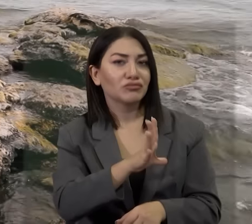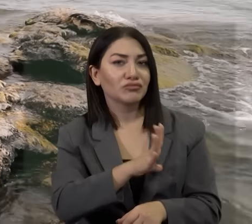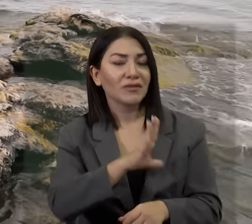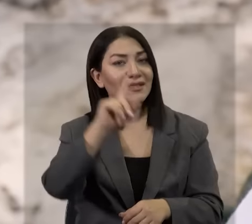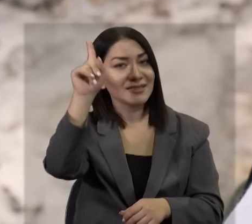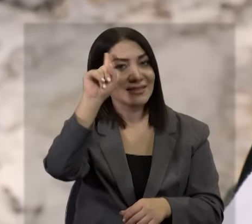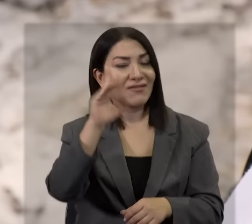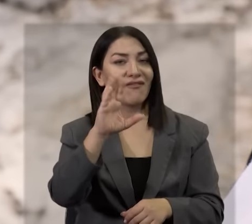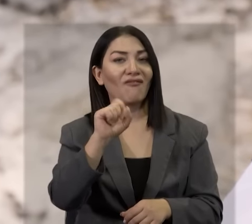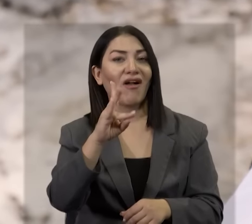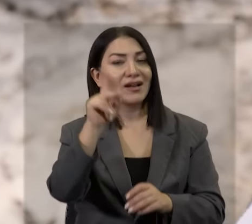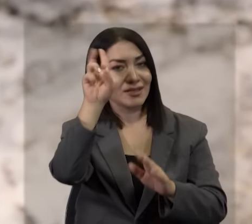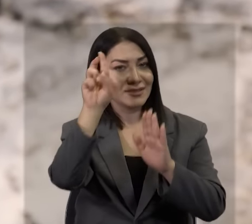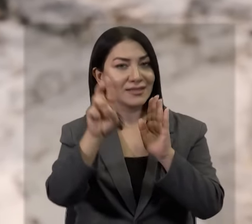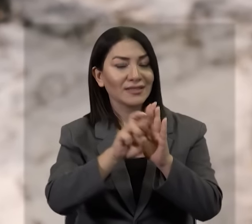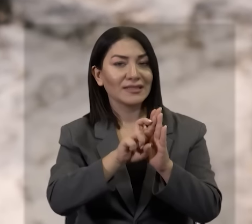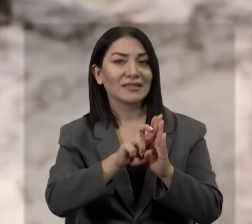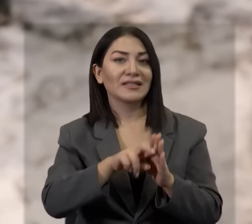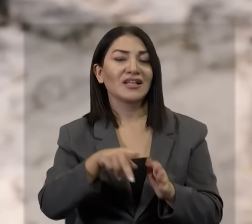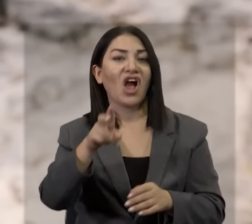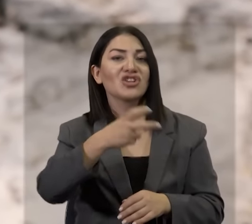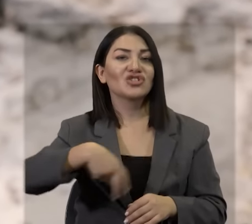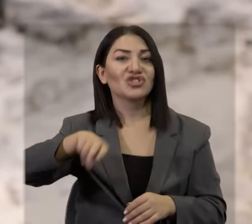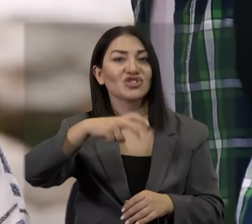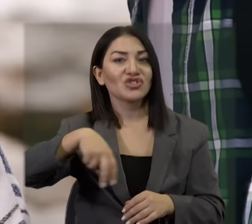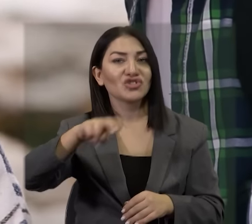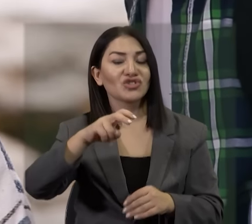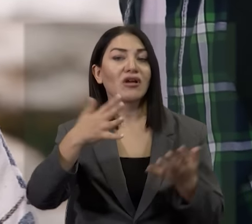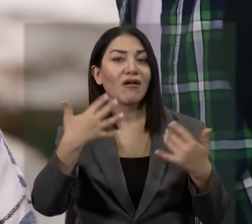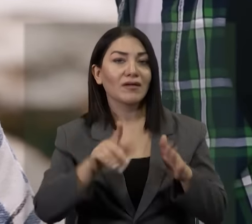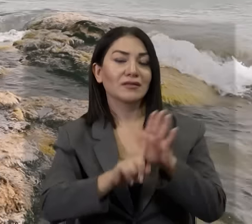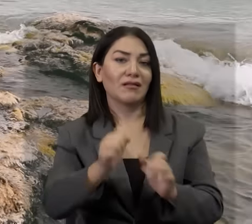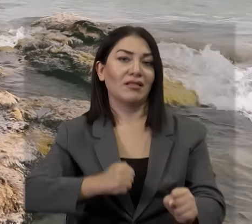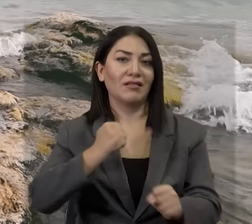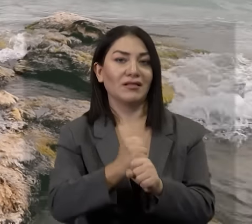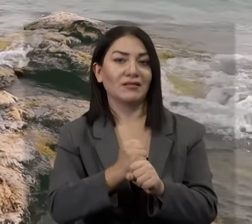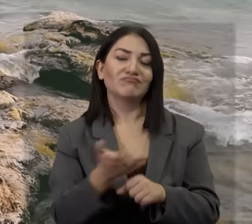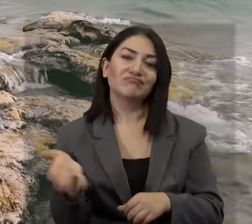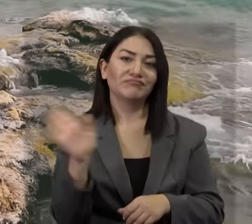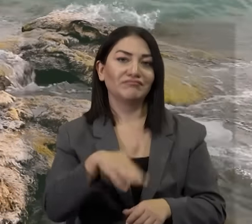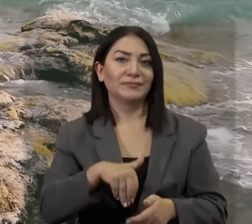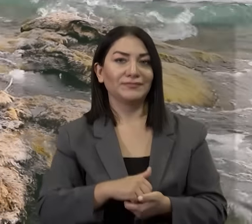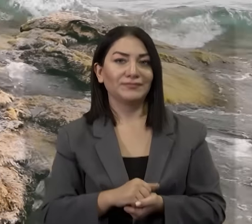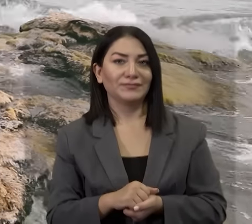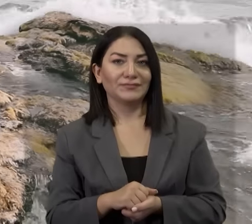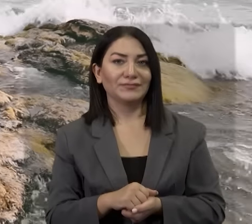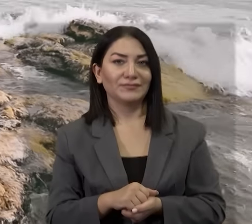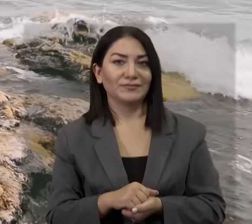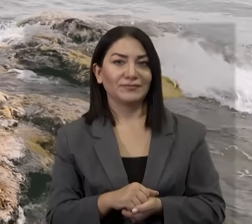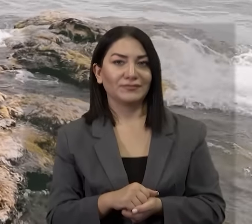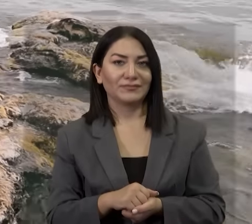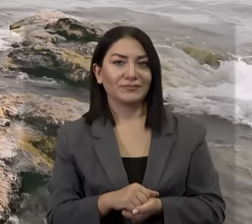եմ։ Այս էլ Սևան ավանք տանող աստիճանները։ Երեխեք, ժամանակն է գործի անցնելու, գնացինք։